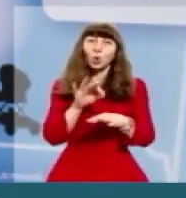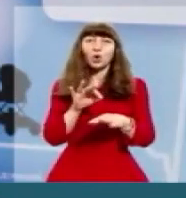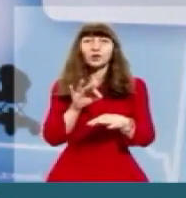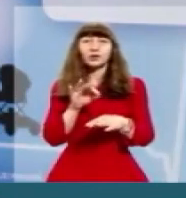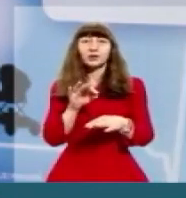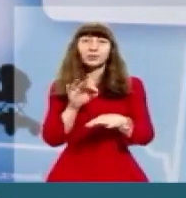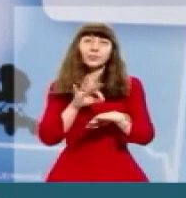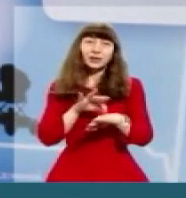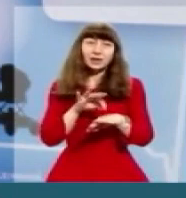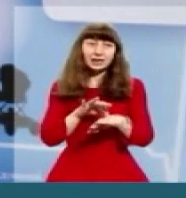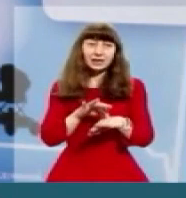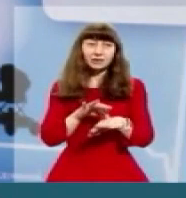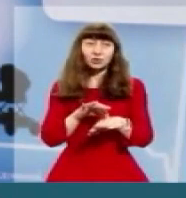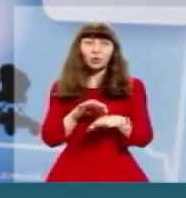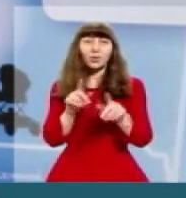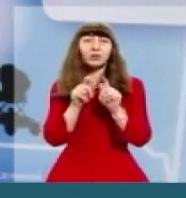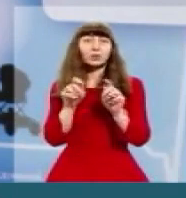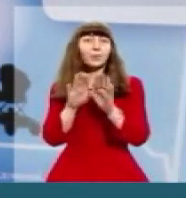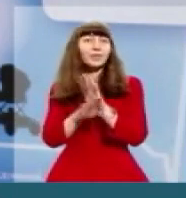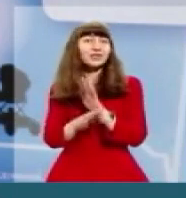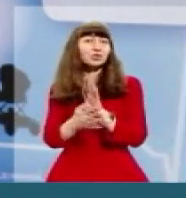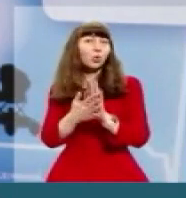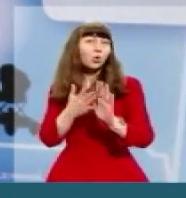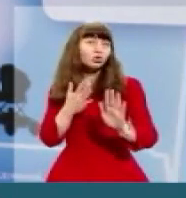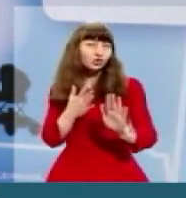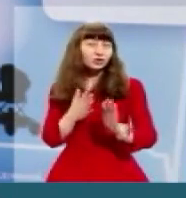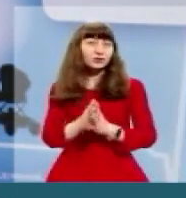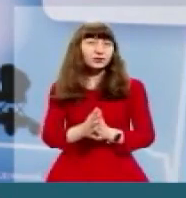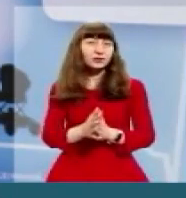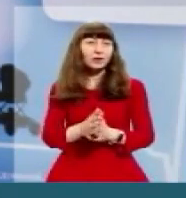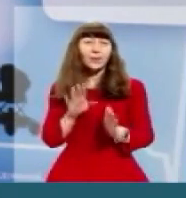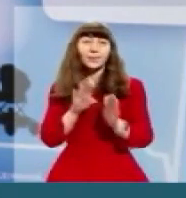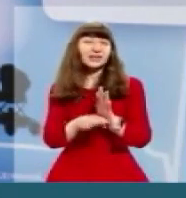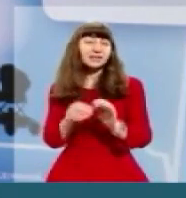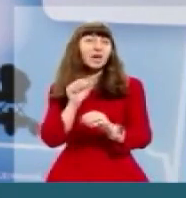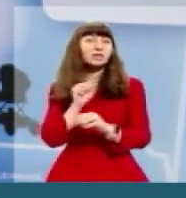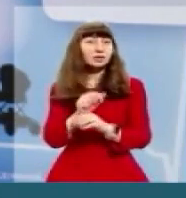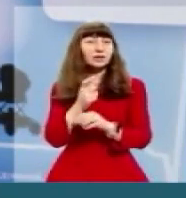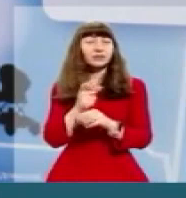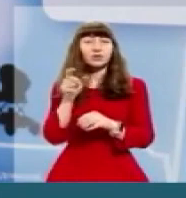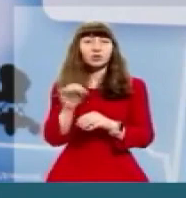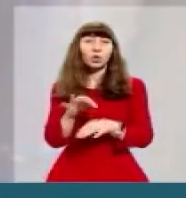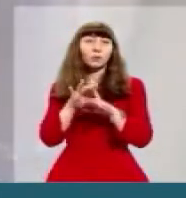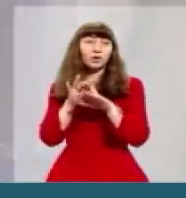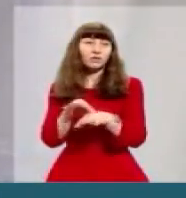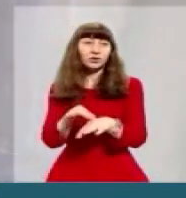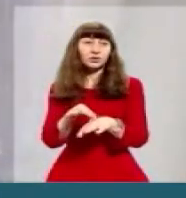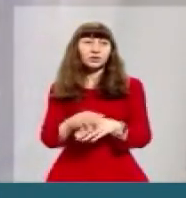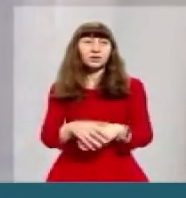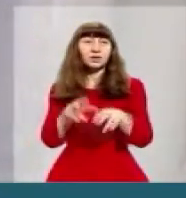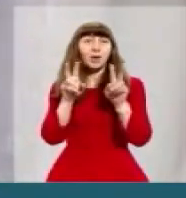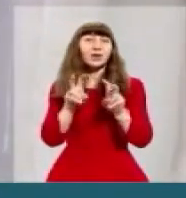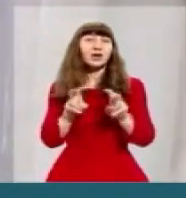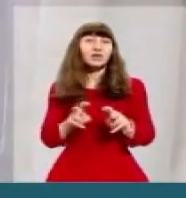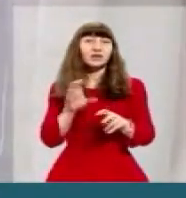создают зеленый коридор. То есть без очереди, без задержек данного пациента пропускают по зеленому